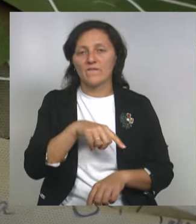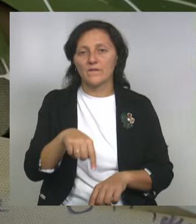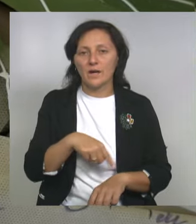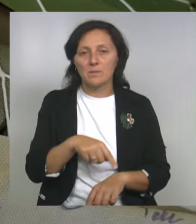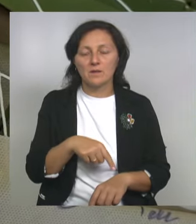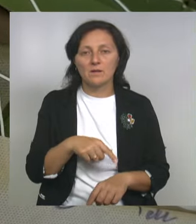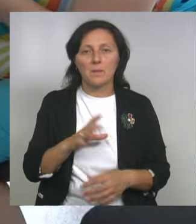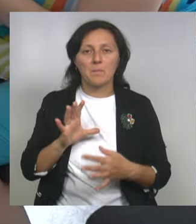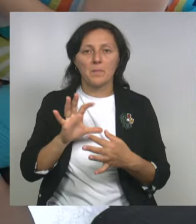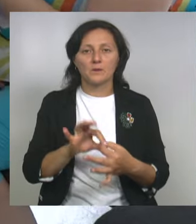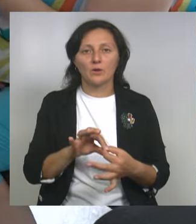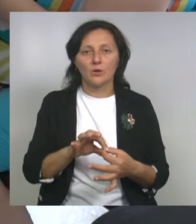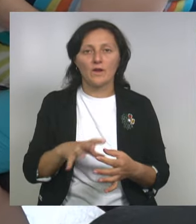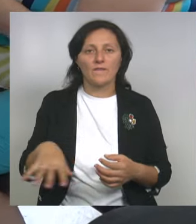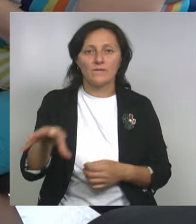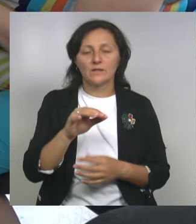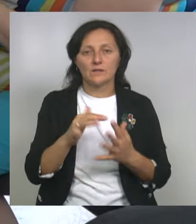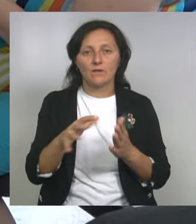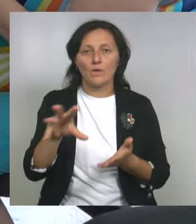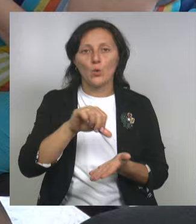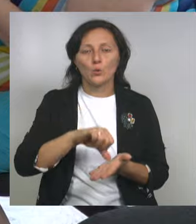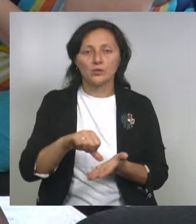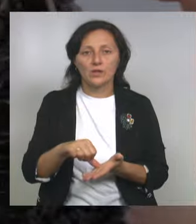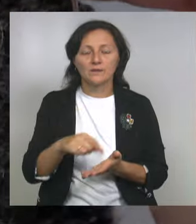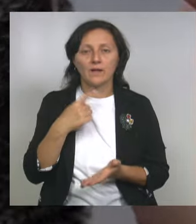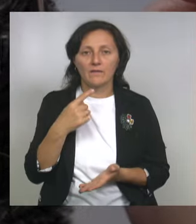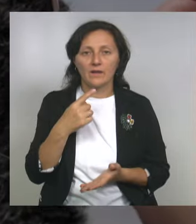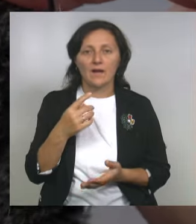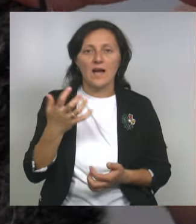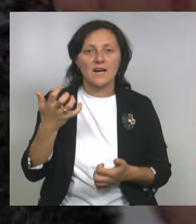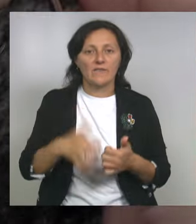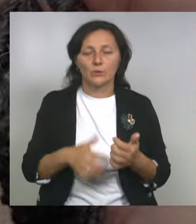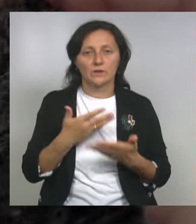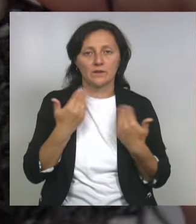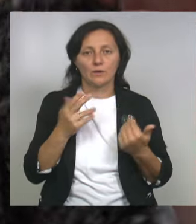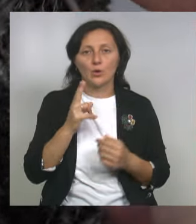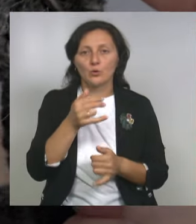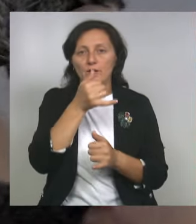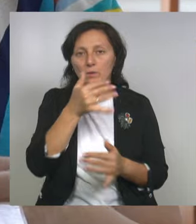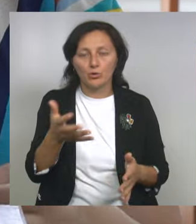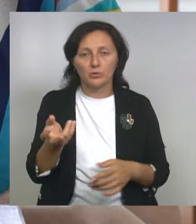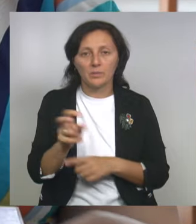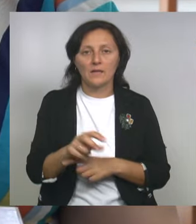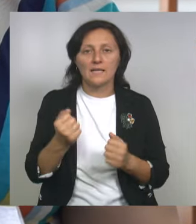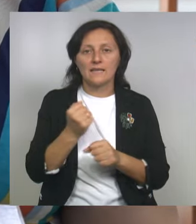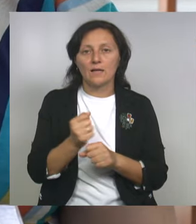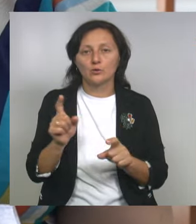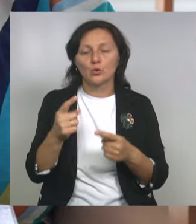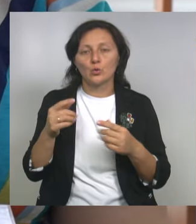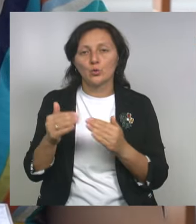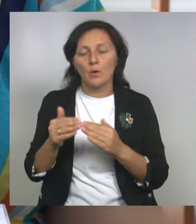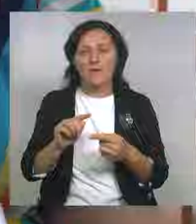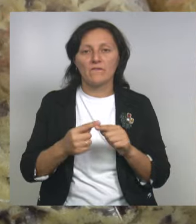волонтерству подключилось почти все село. Участницы ТОСа говорят, равнодушных нет. Кто не может прийти, делает что-то дома. Вяжет носки